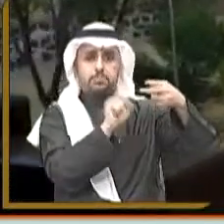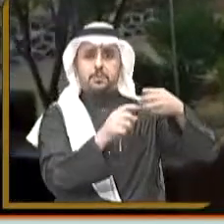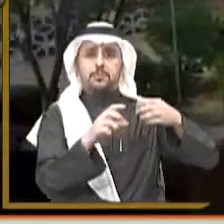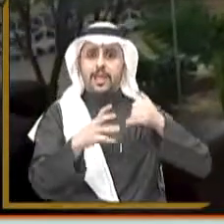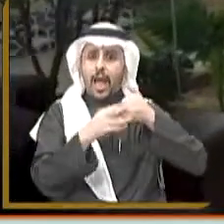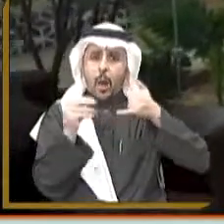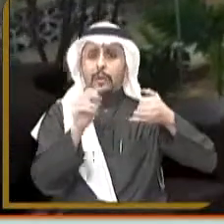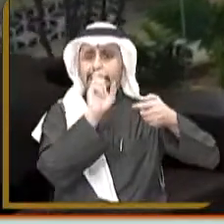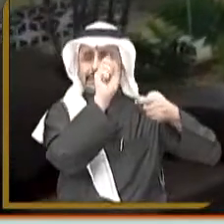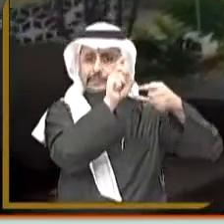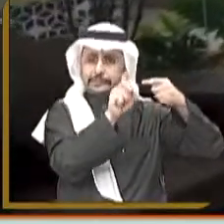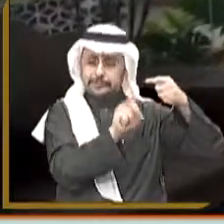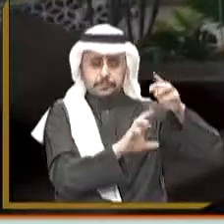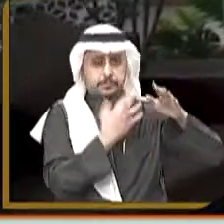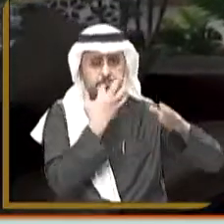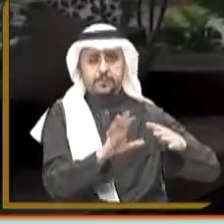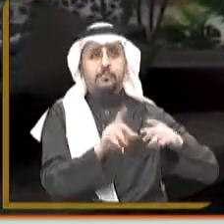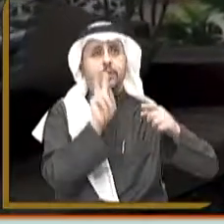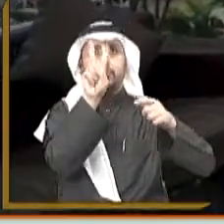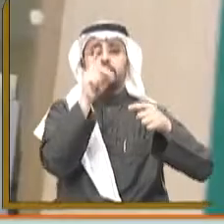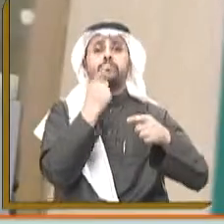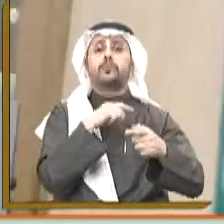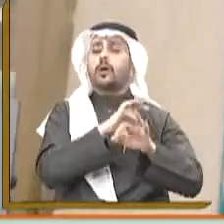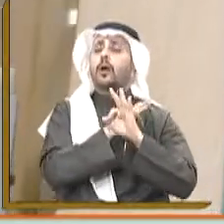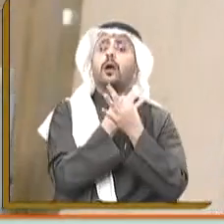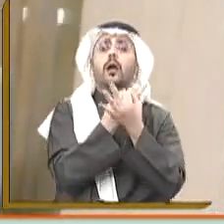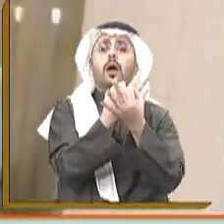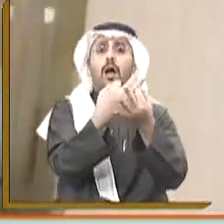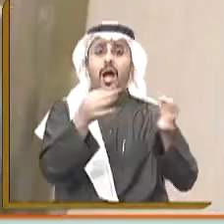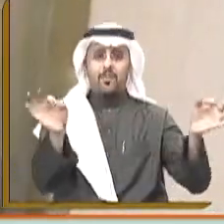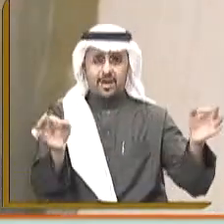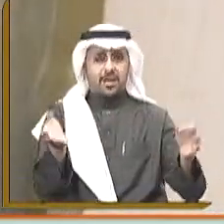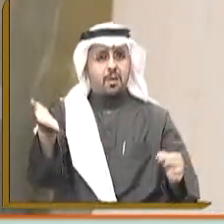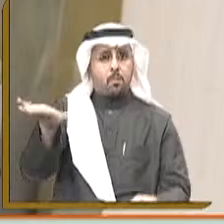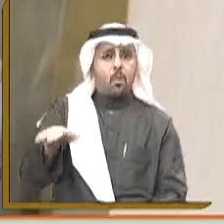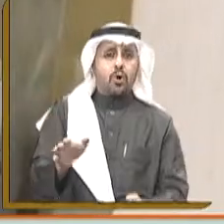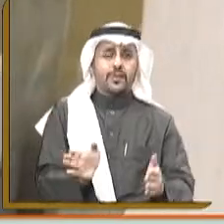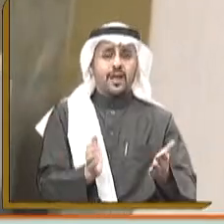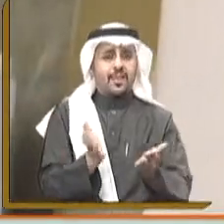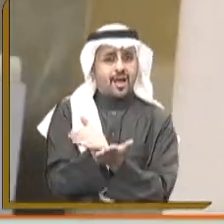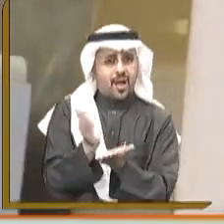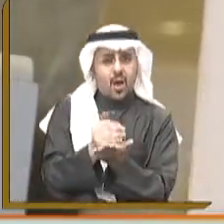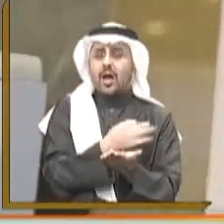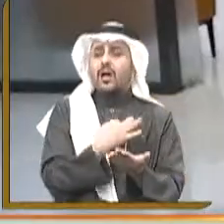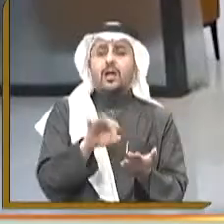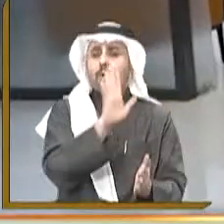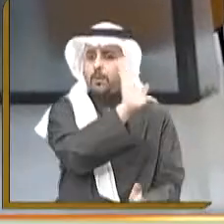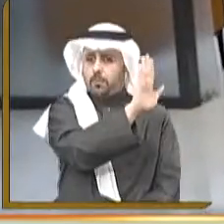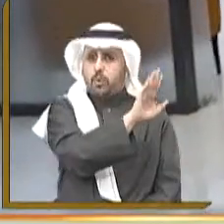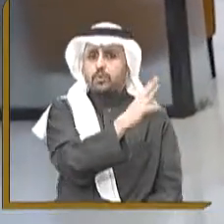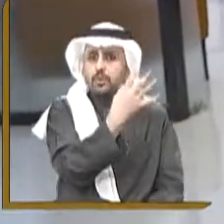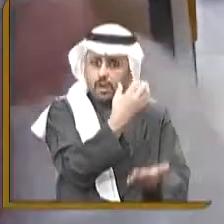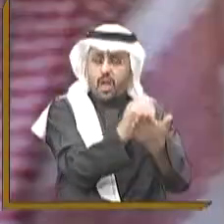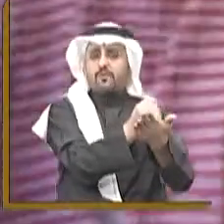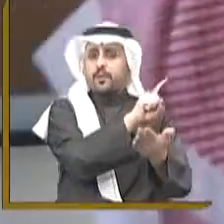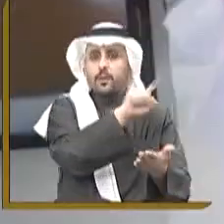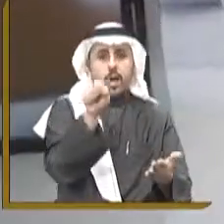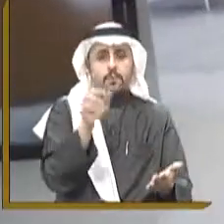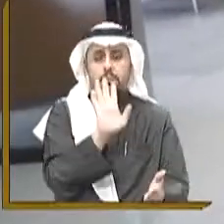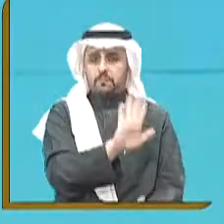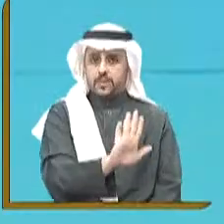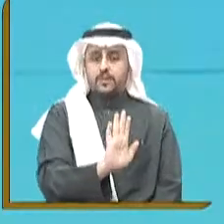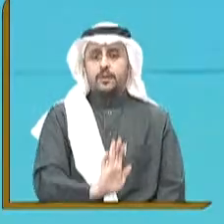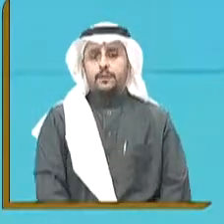الوصية بالوكالة، إضافة إلى إقرار ورثة متوفى من خلال بيانات وثيقة ورثة متوفى.